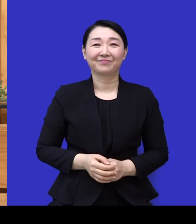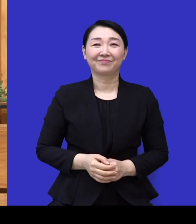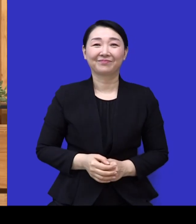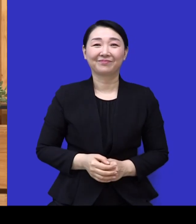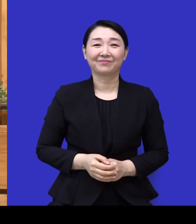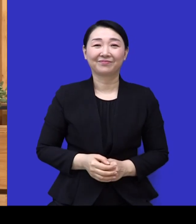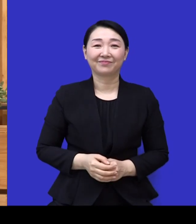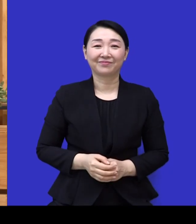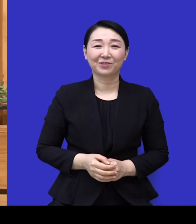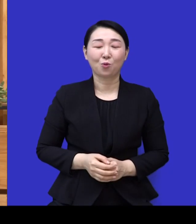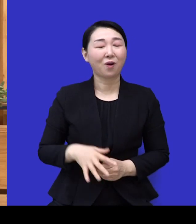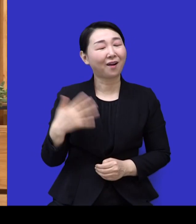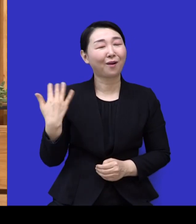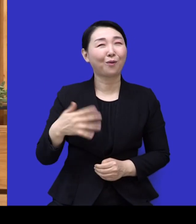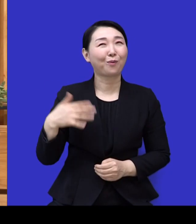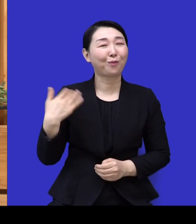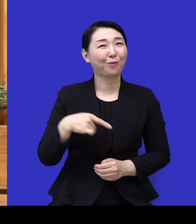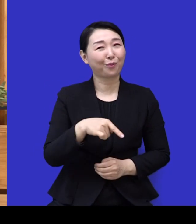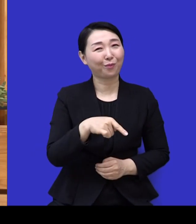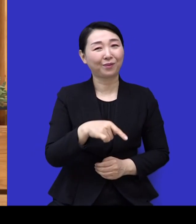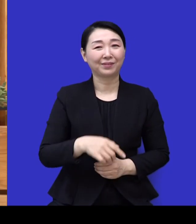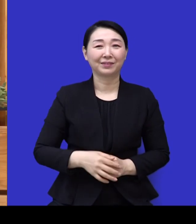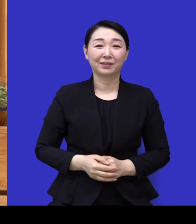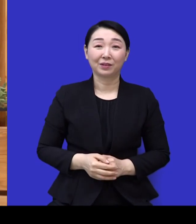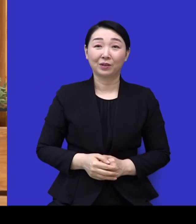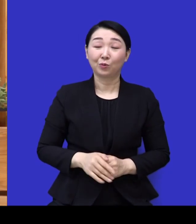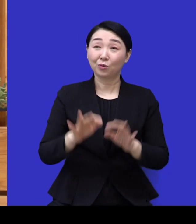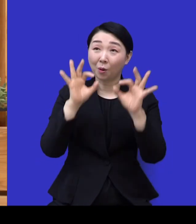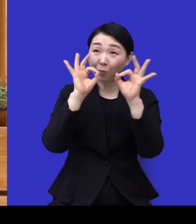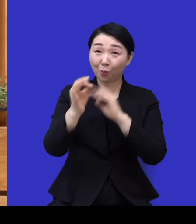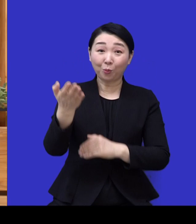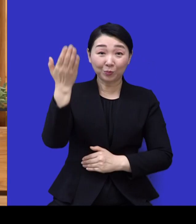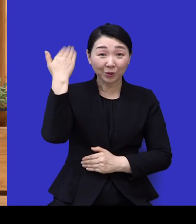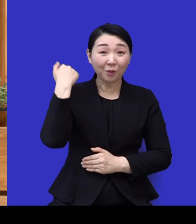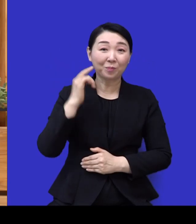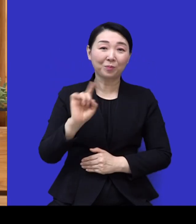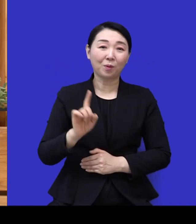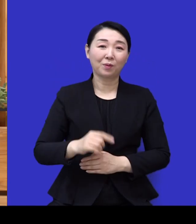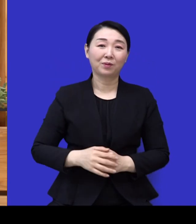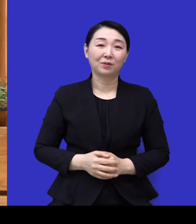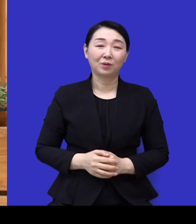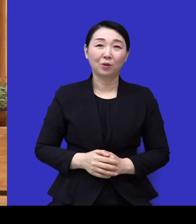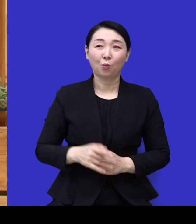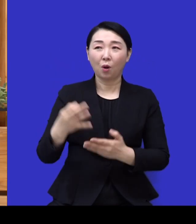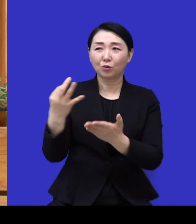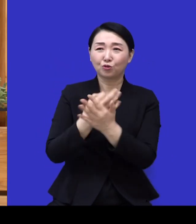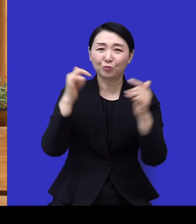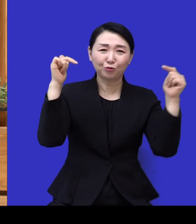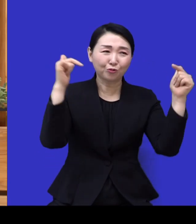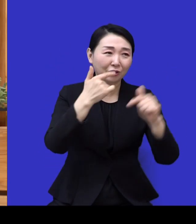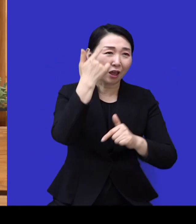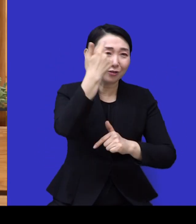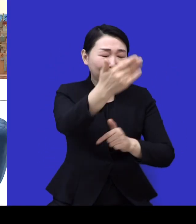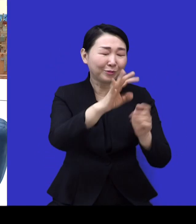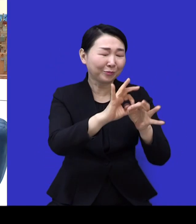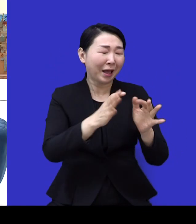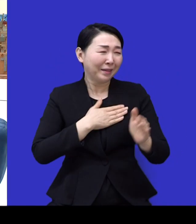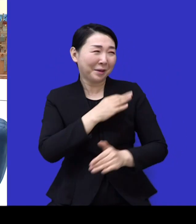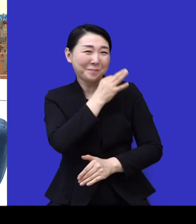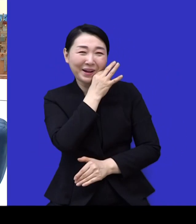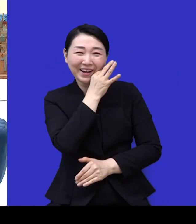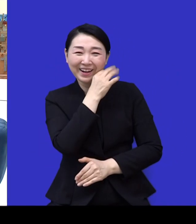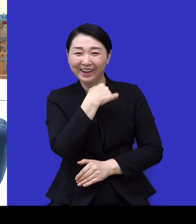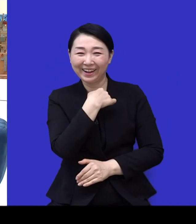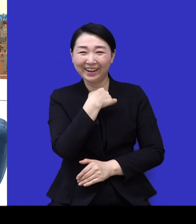네. 대단하지 않아요? 네. 사실 저희가 지금 이걸 보기 전에 무슨 수입이 많이 줄었지 않았느냐 이런 질문을 드리는 게 굉장히